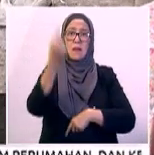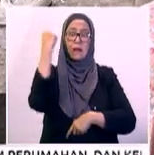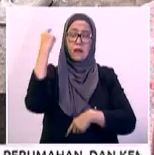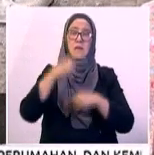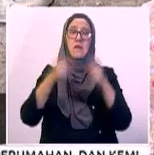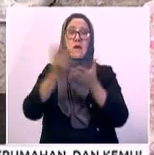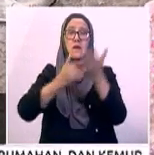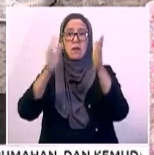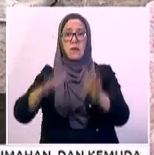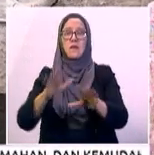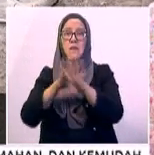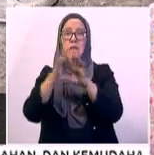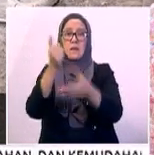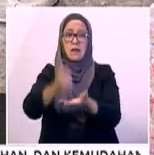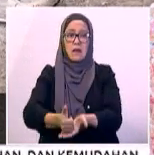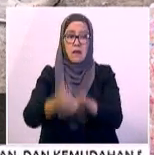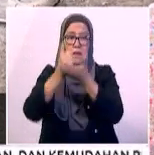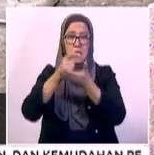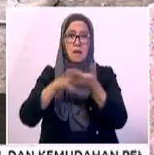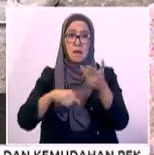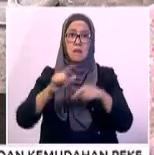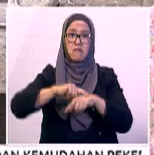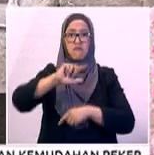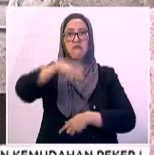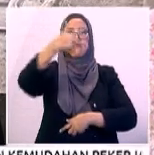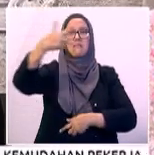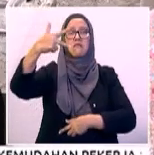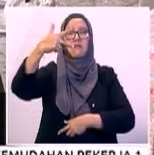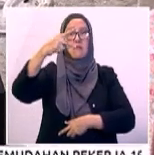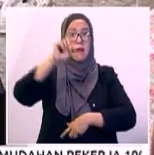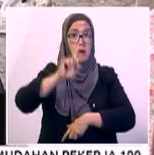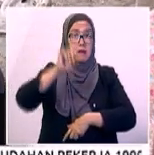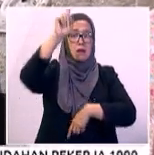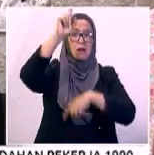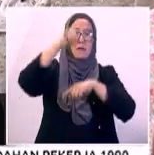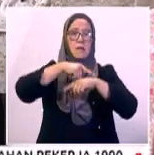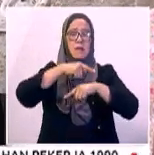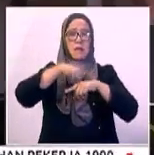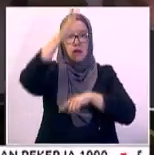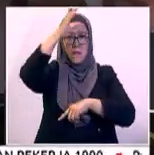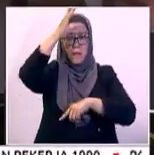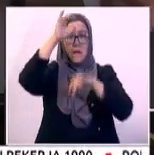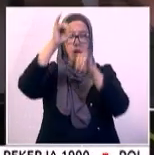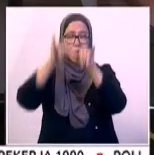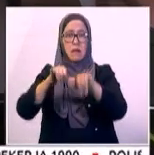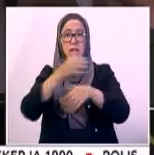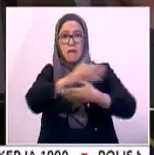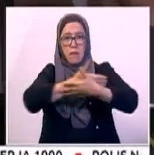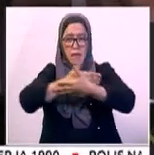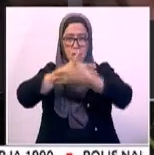Dekat tiga. Atas kali ayah dia duduk. Anak dia tu duduk bawah.